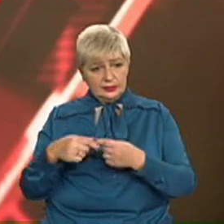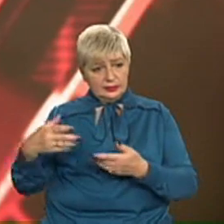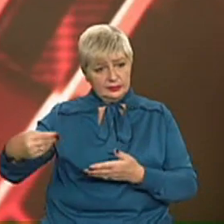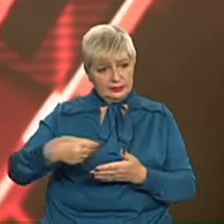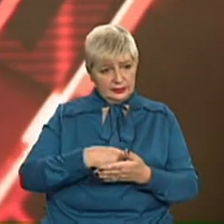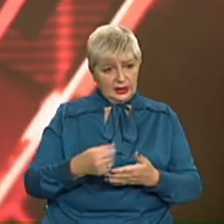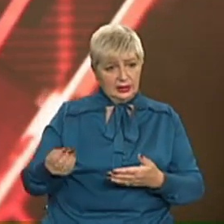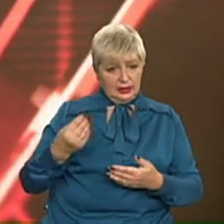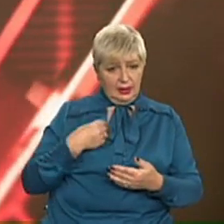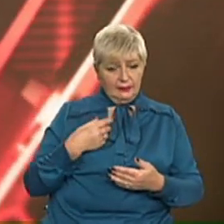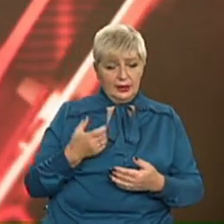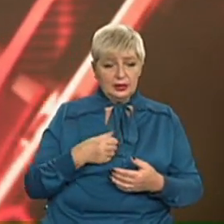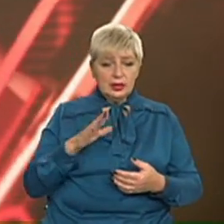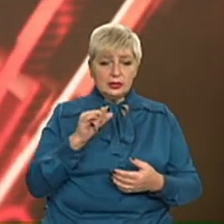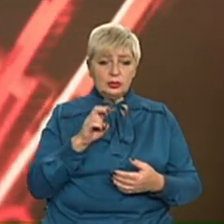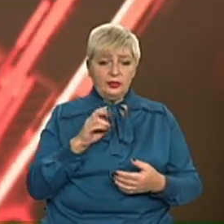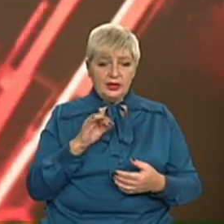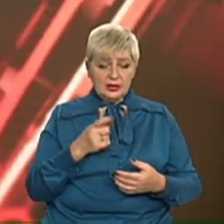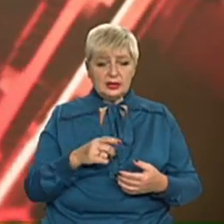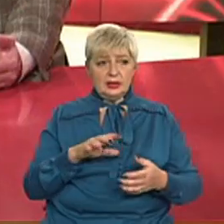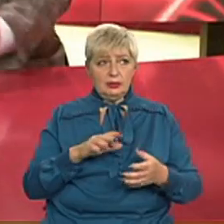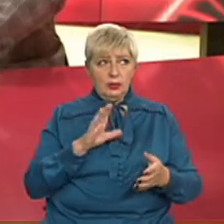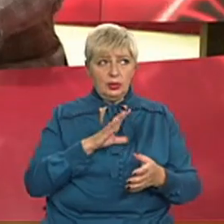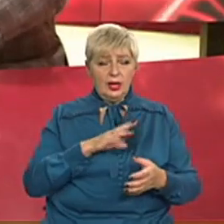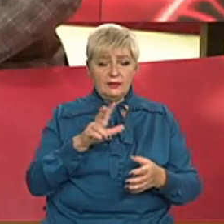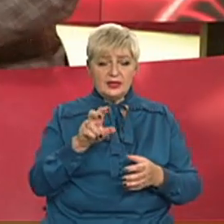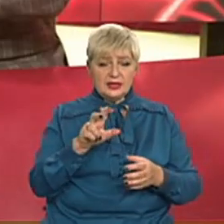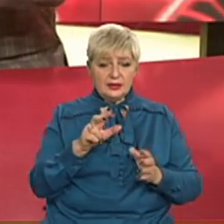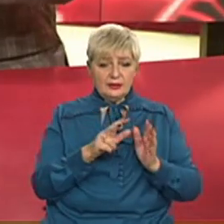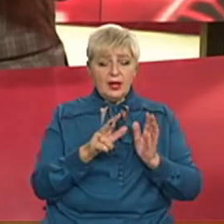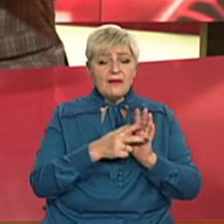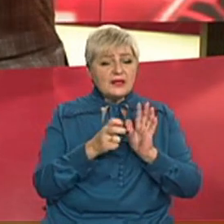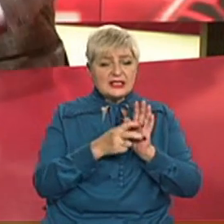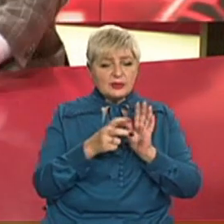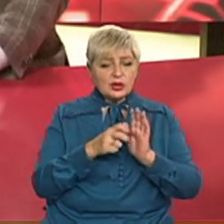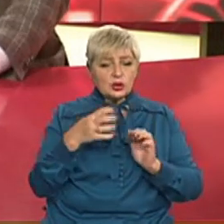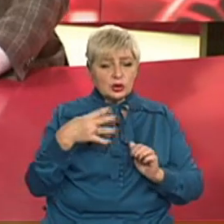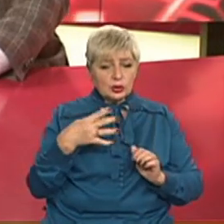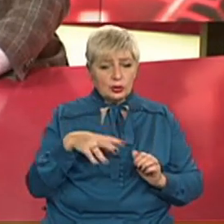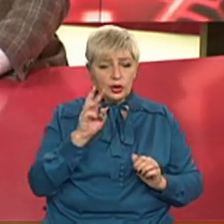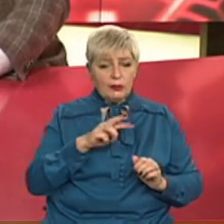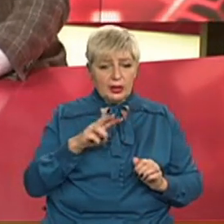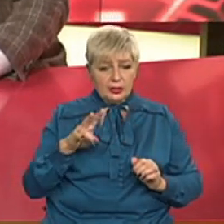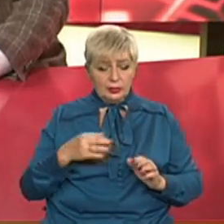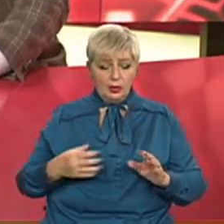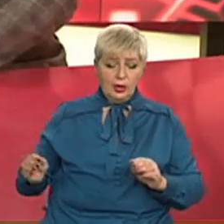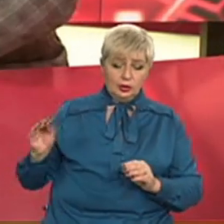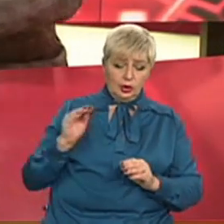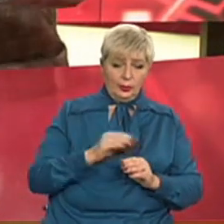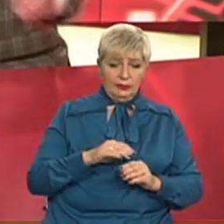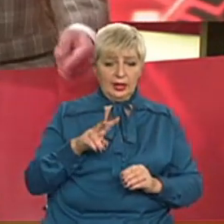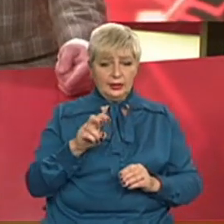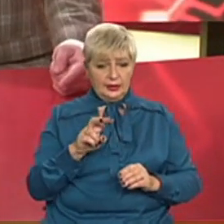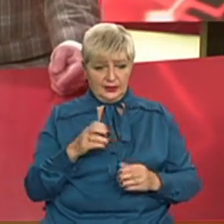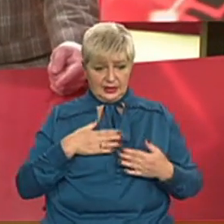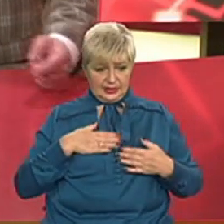минулого року, поточного року, субвенція складала 840 мільйонів. 840, і ми дофінансовували на зарплату своїх 200,